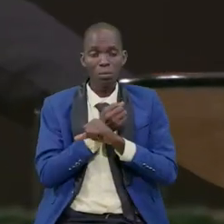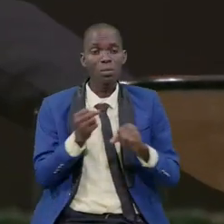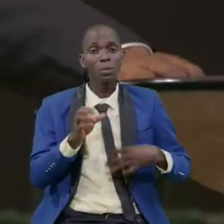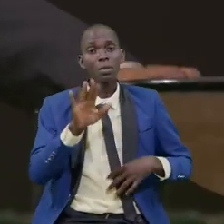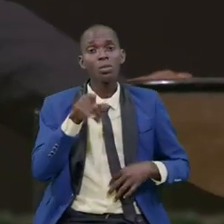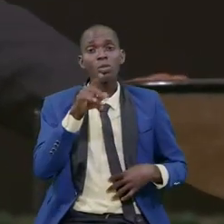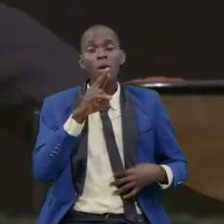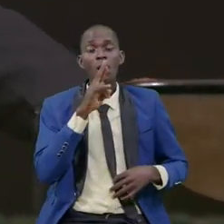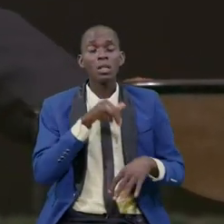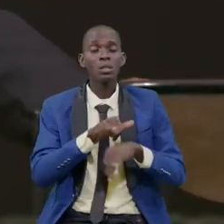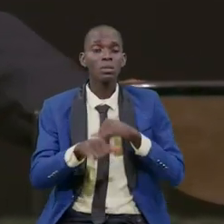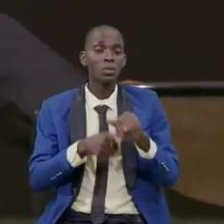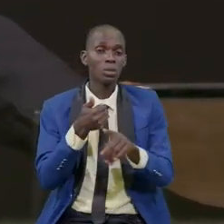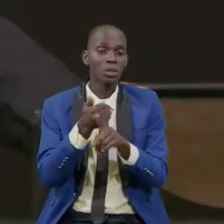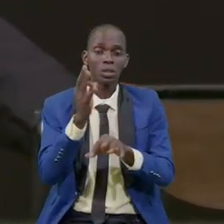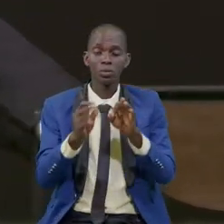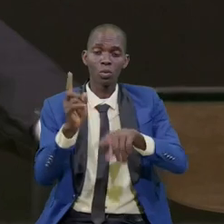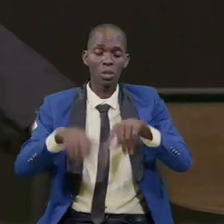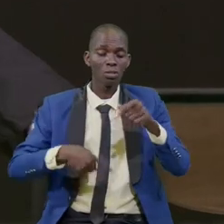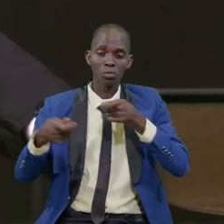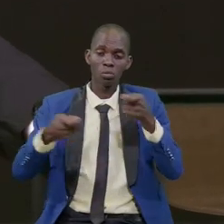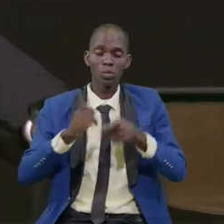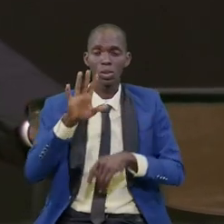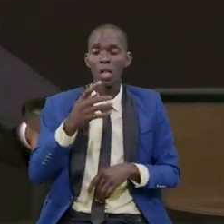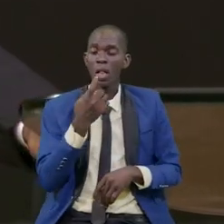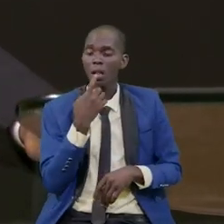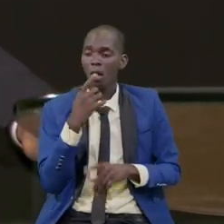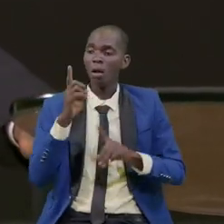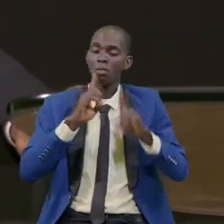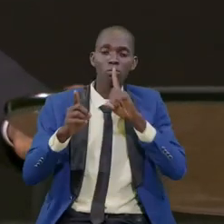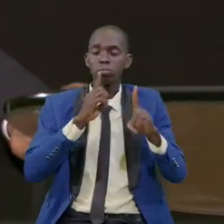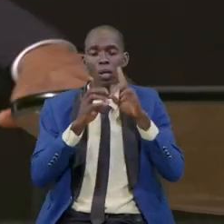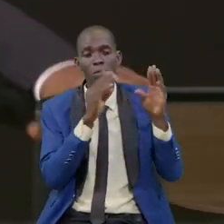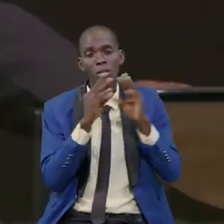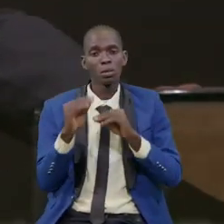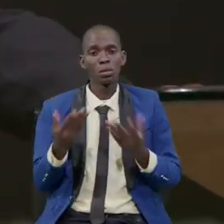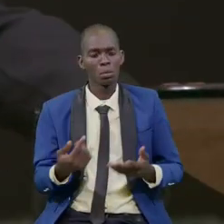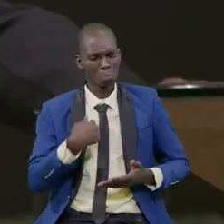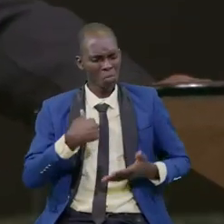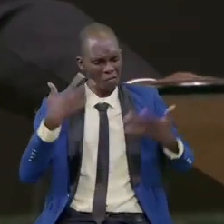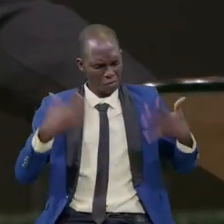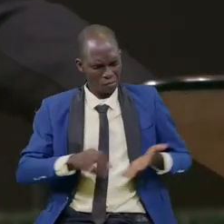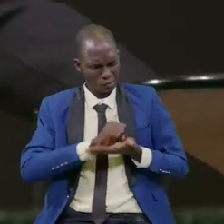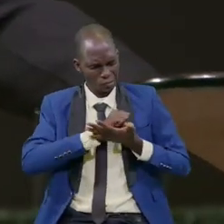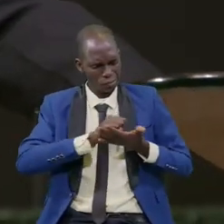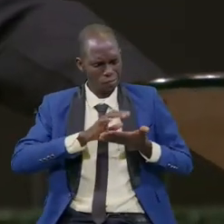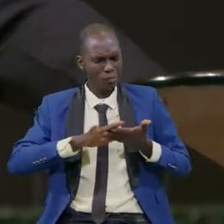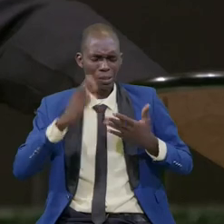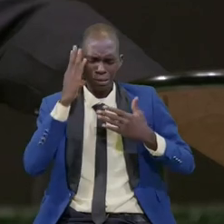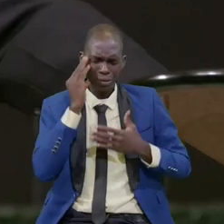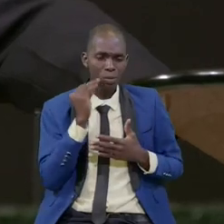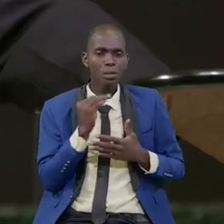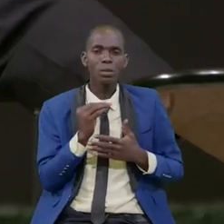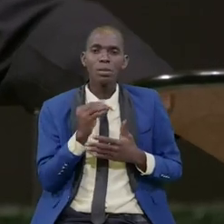Si ta langue n'est pas sous contrôle, je suis sanctifié. Si tu te séduis, si ta